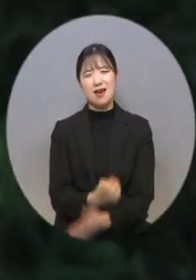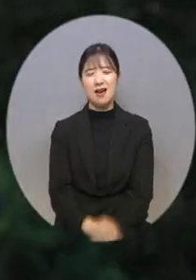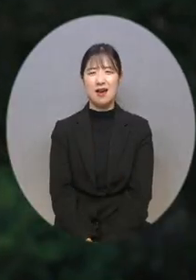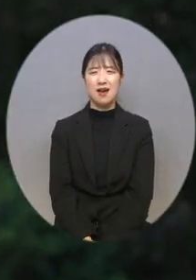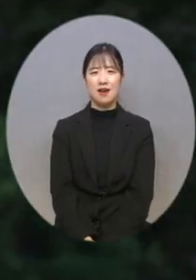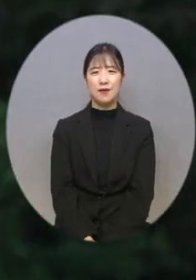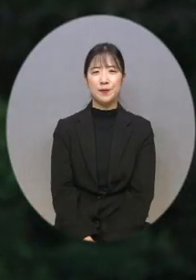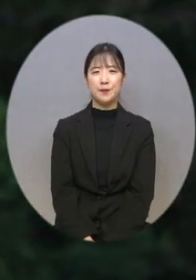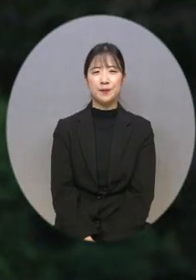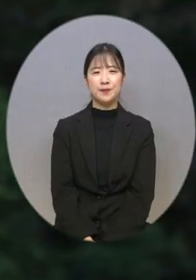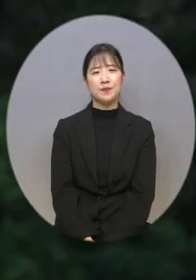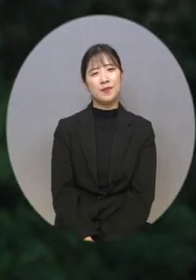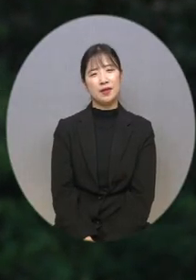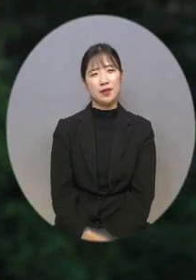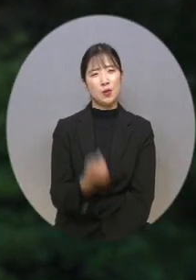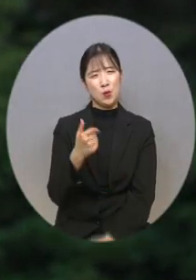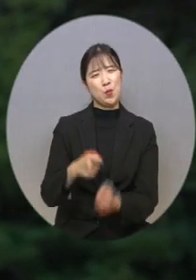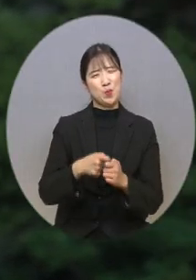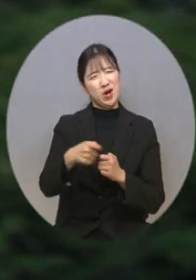버디. 이야. 아~ 많이 봤네.